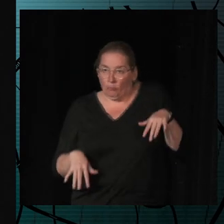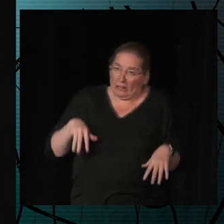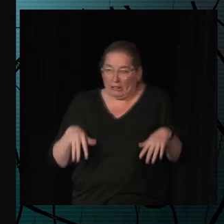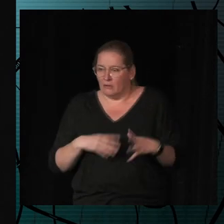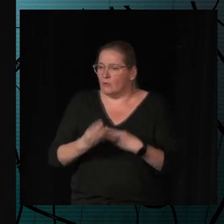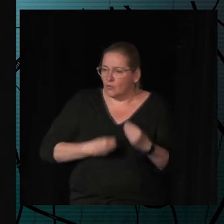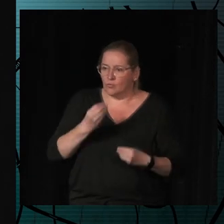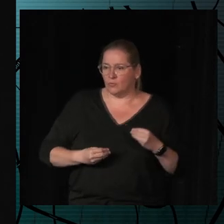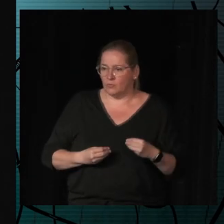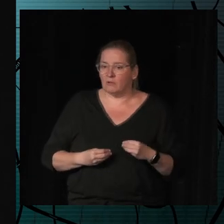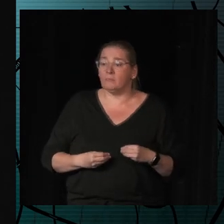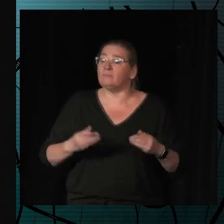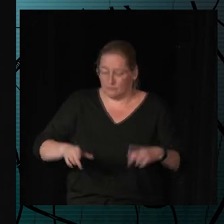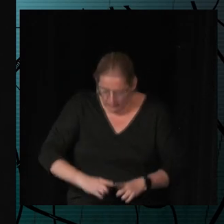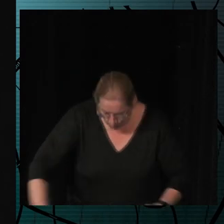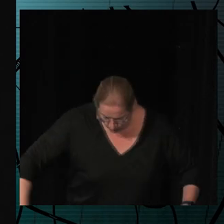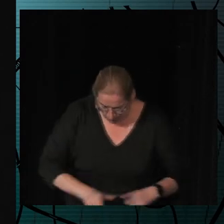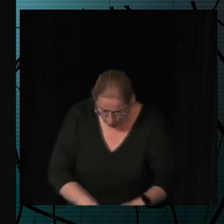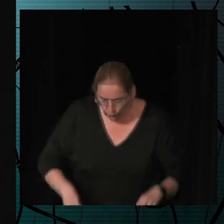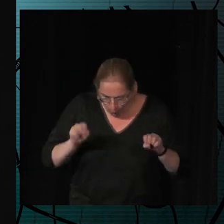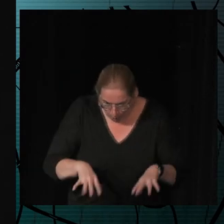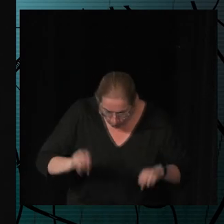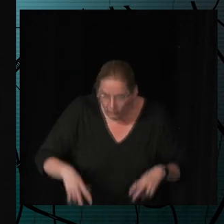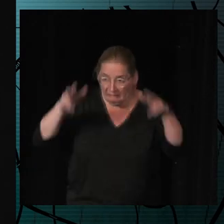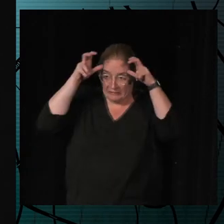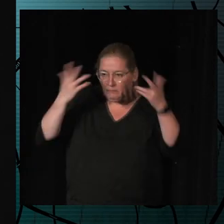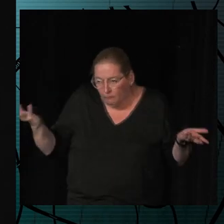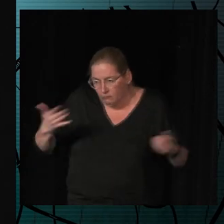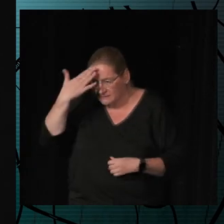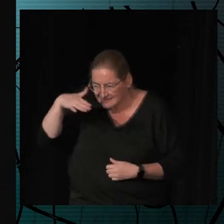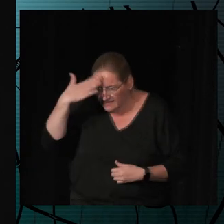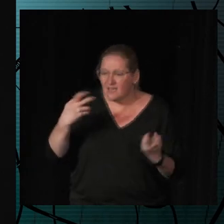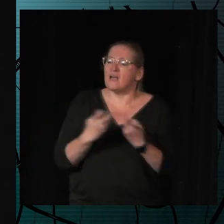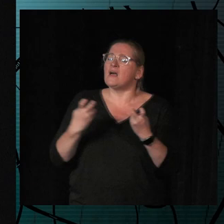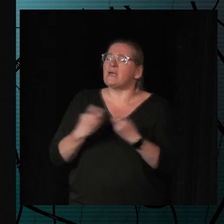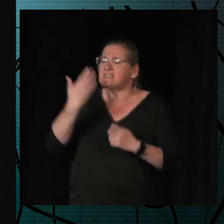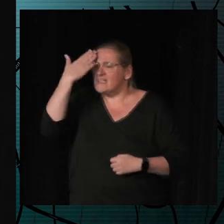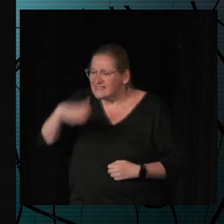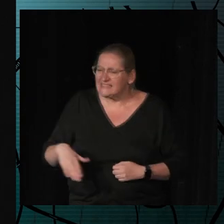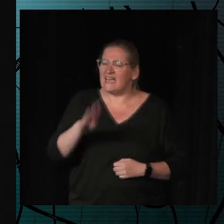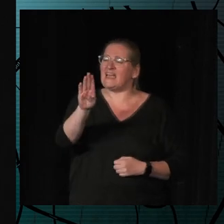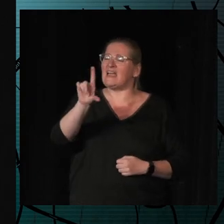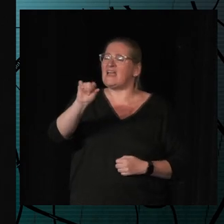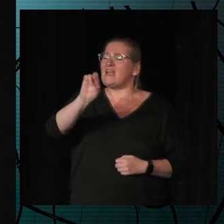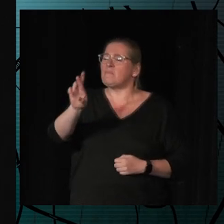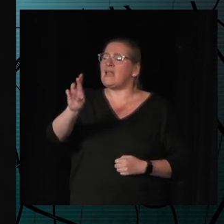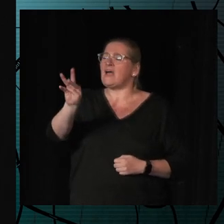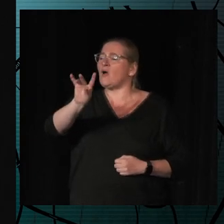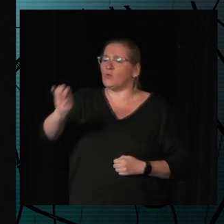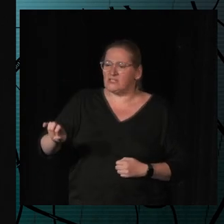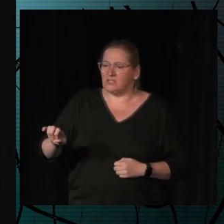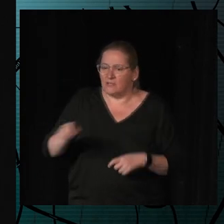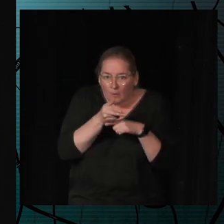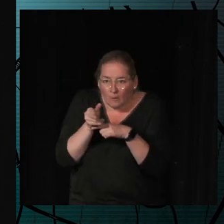les rites sataniques où on retrouve toujours un peu encore comme Blair Witch par blueb team on retrouve toujours le le même genre de cadre et